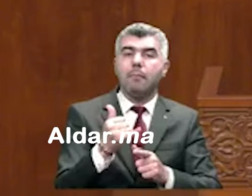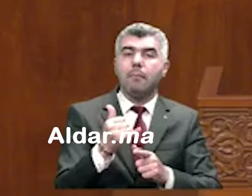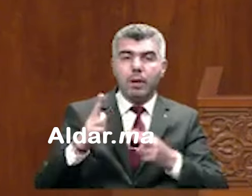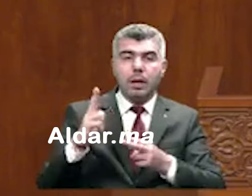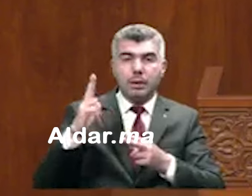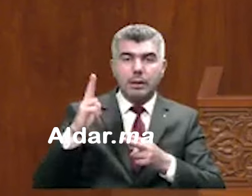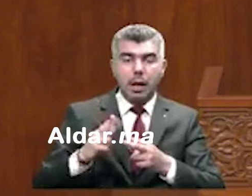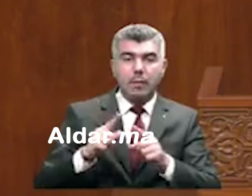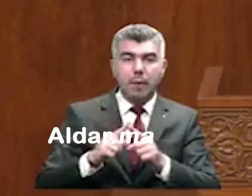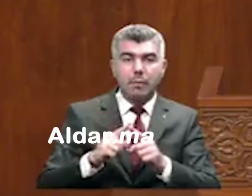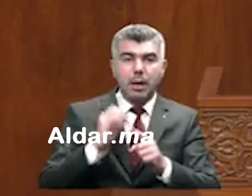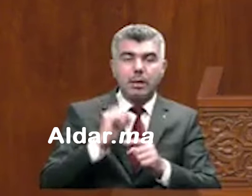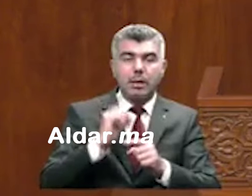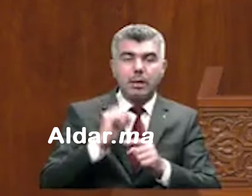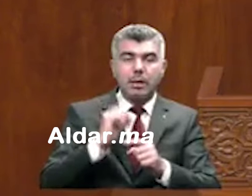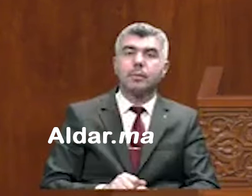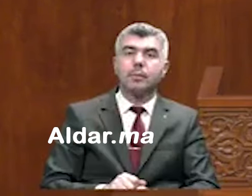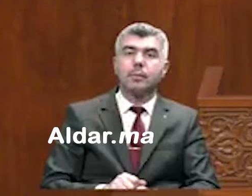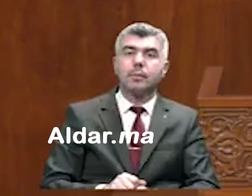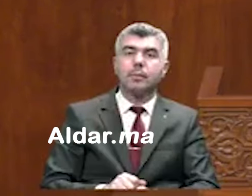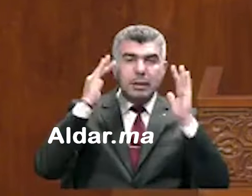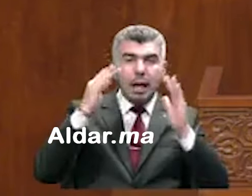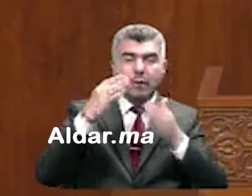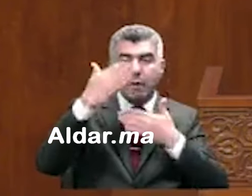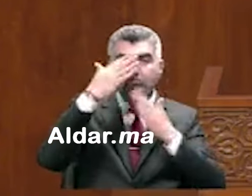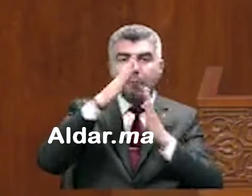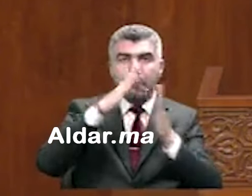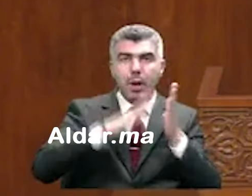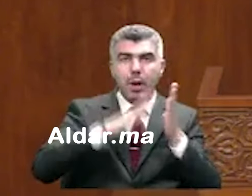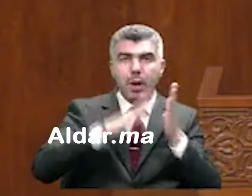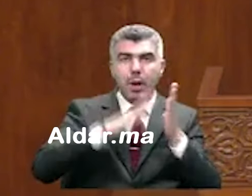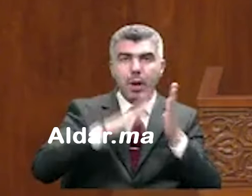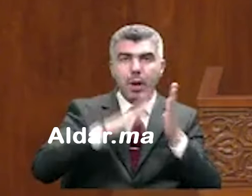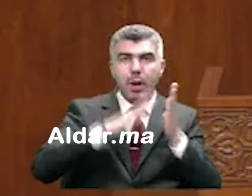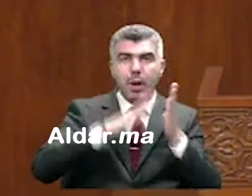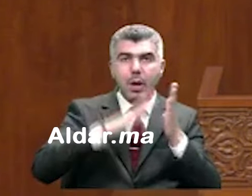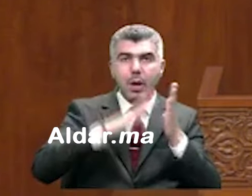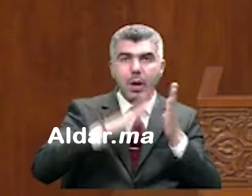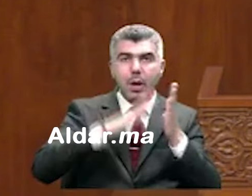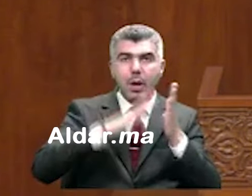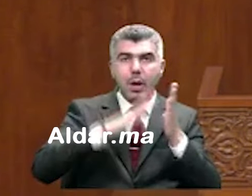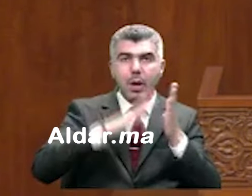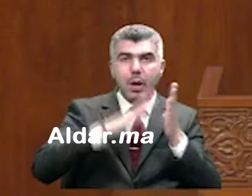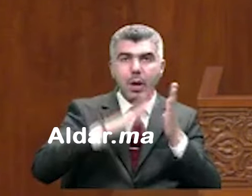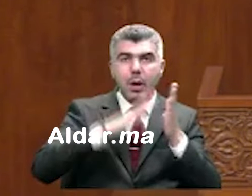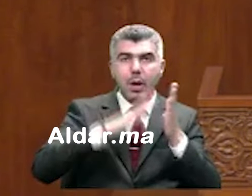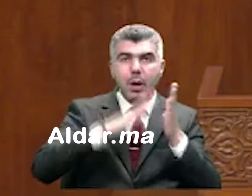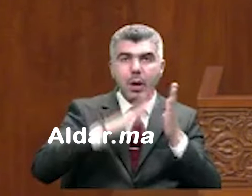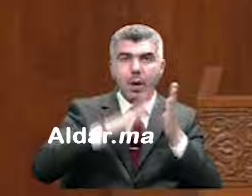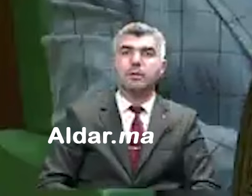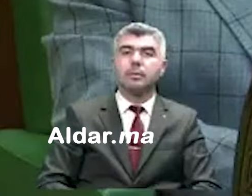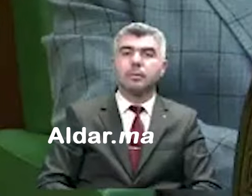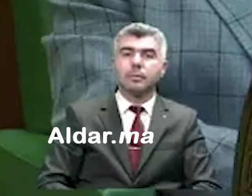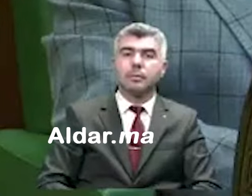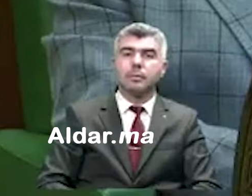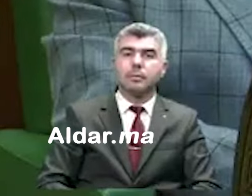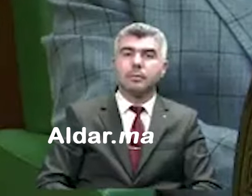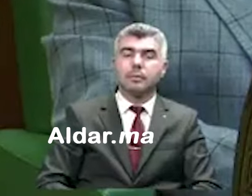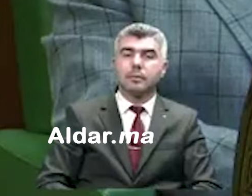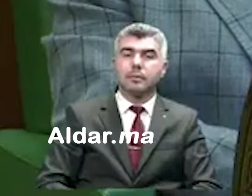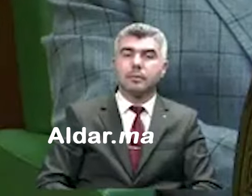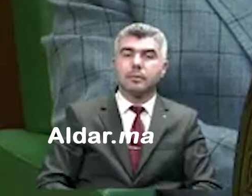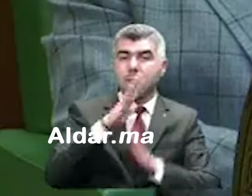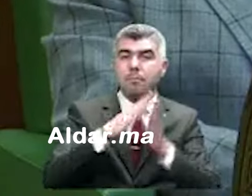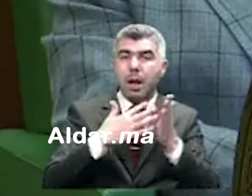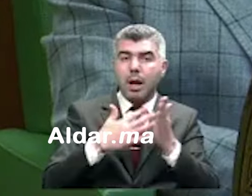الدوره الثانيه من برنامج تعلم الدارجه تقين برسم الموسم 2022 2023 وعلى مستوى